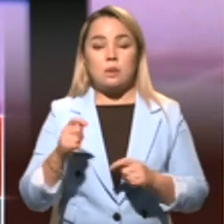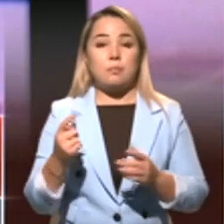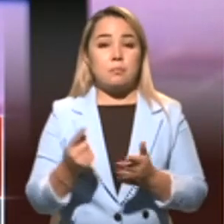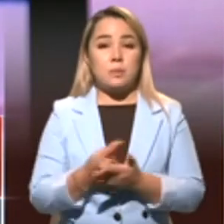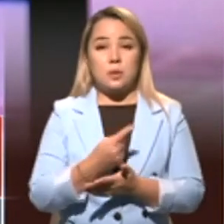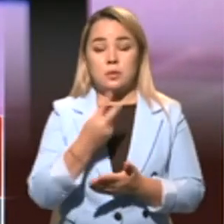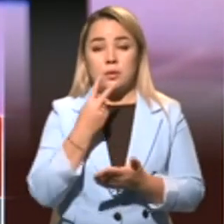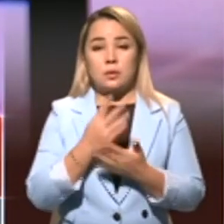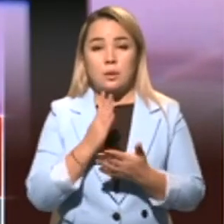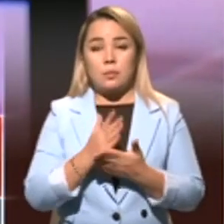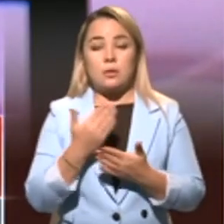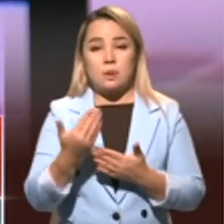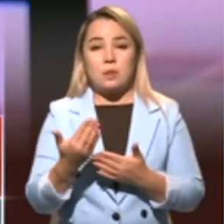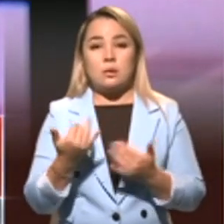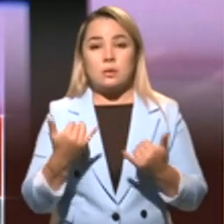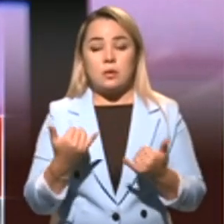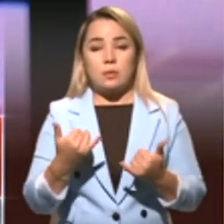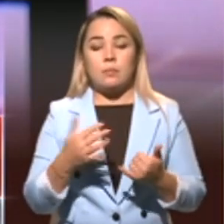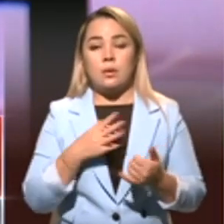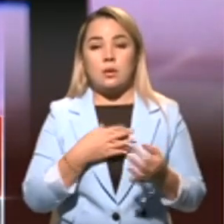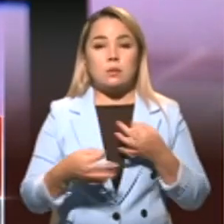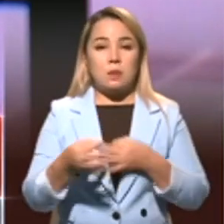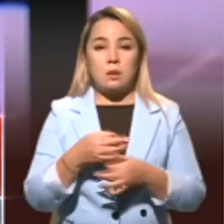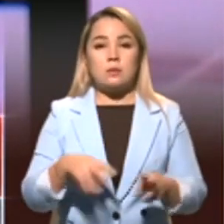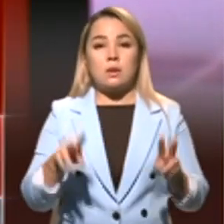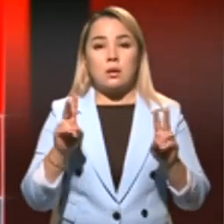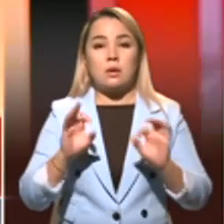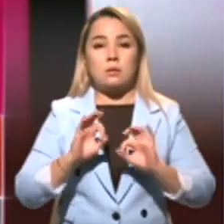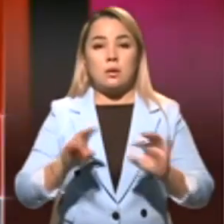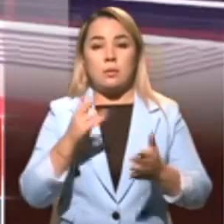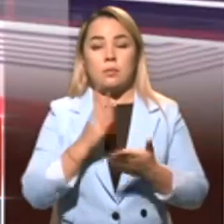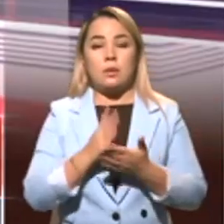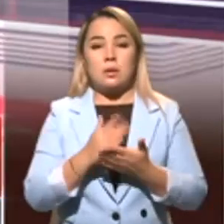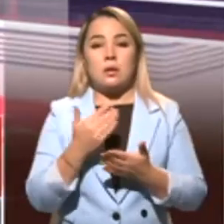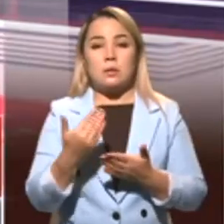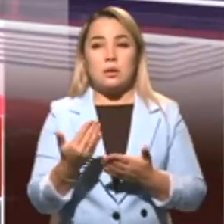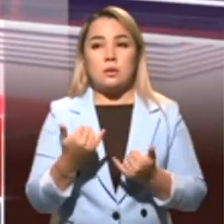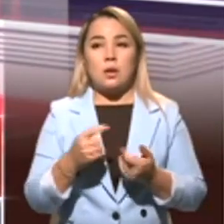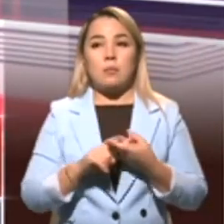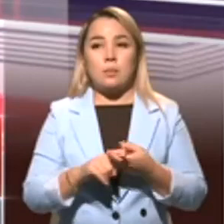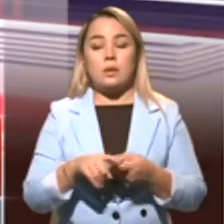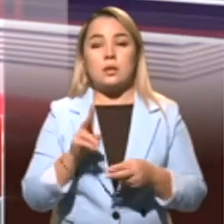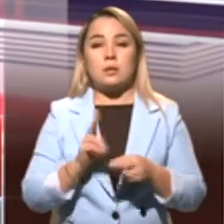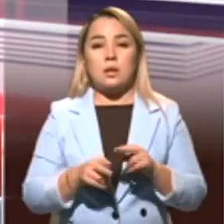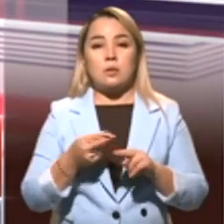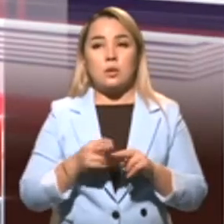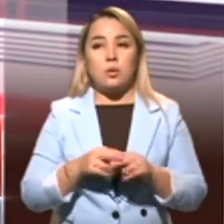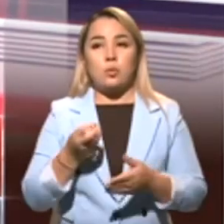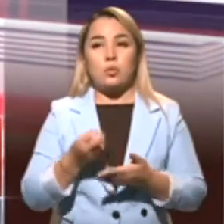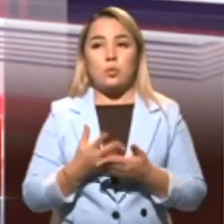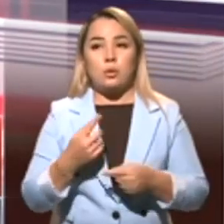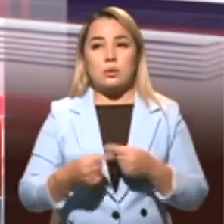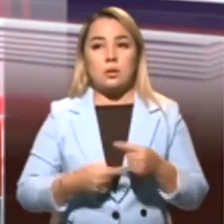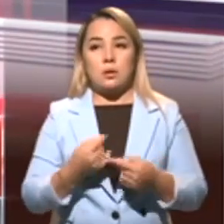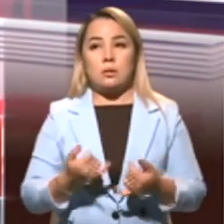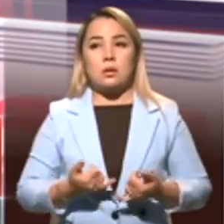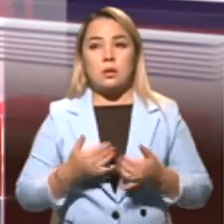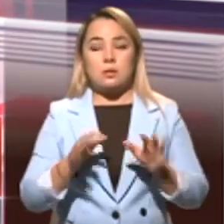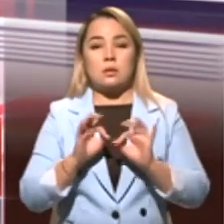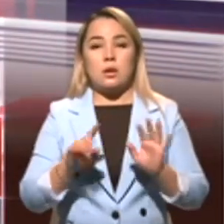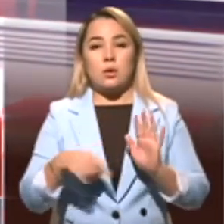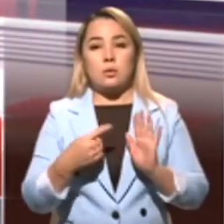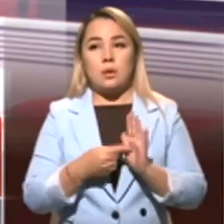рет. Қаралатын, талқыланатын тақырып жаңа айтып кеткендей, пандемиядан кейінгі құндылықтар мәселесі